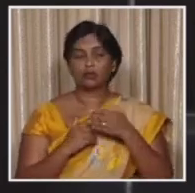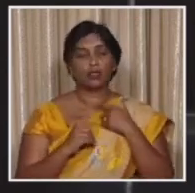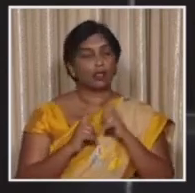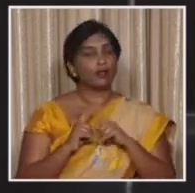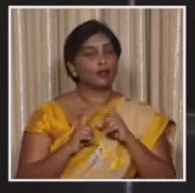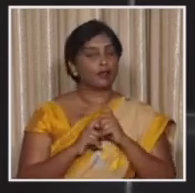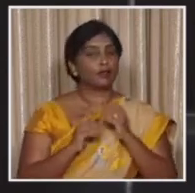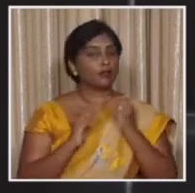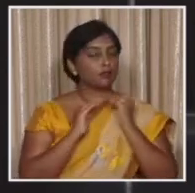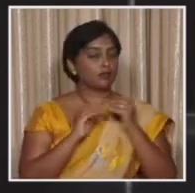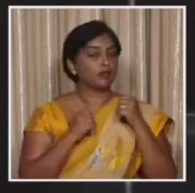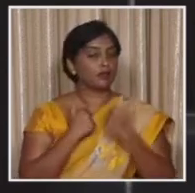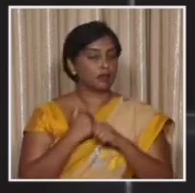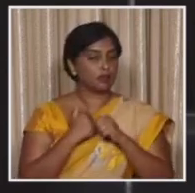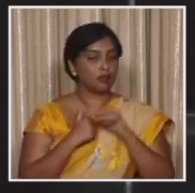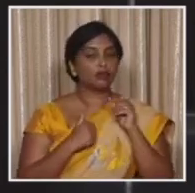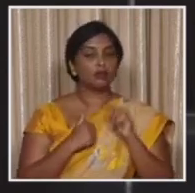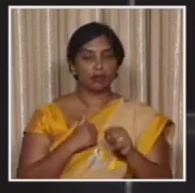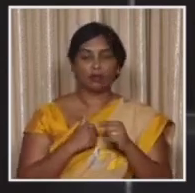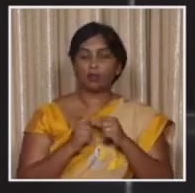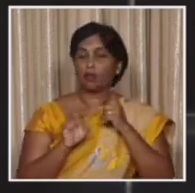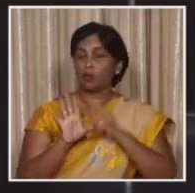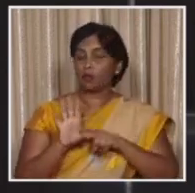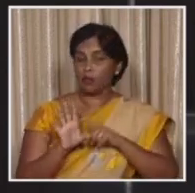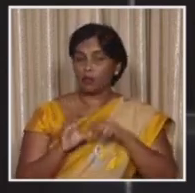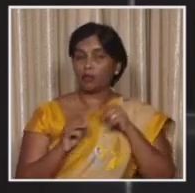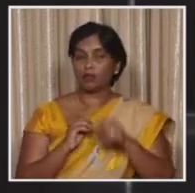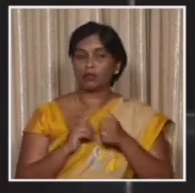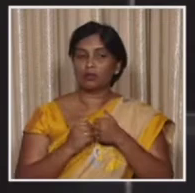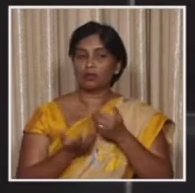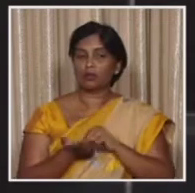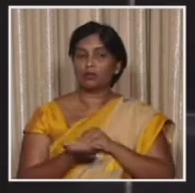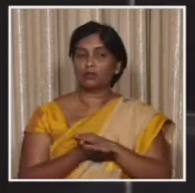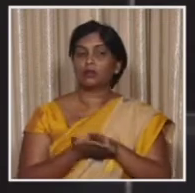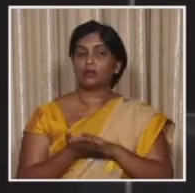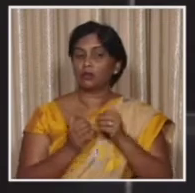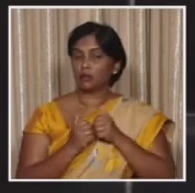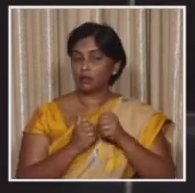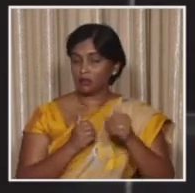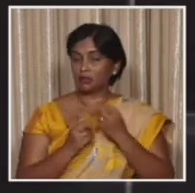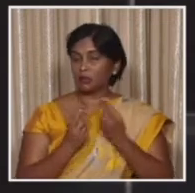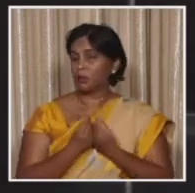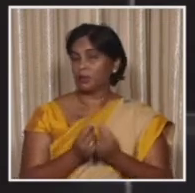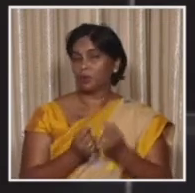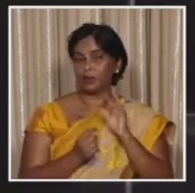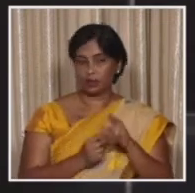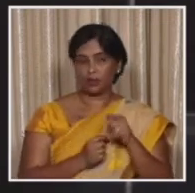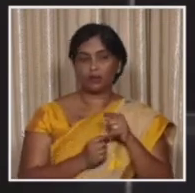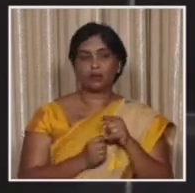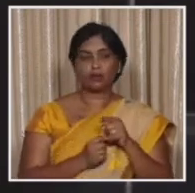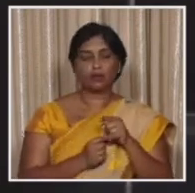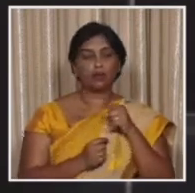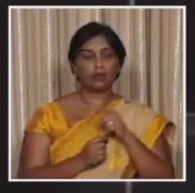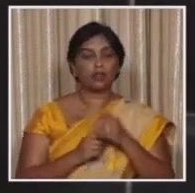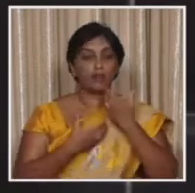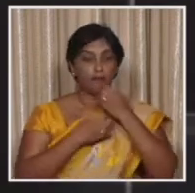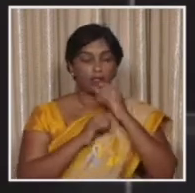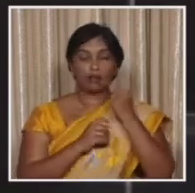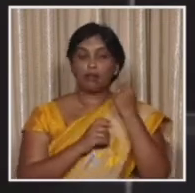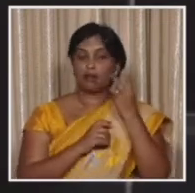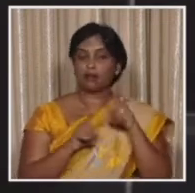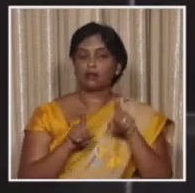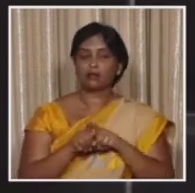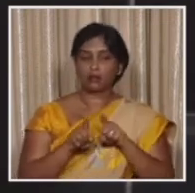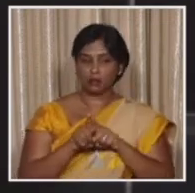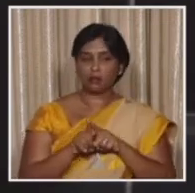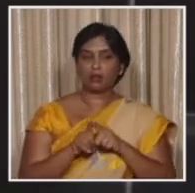අනාගත පරපුර සූදානම් කිරීම සඳහා ඒ පාඨමාලා යාවත්කාලීන කිරීම අප්‍රමාදව සිදුවිය යුතුව තිබෙනවා. විද්‍යාව, ගණිතය වැනි